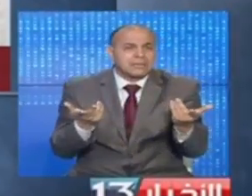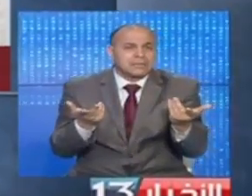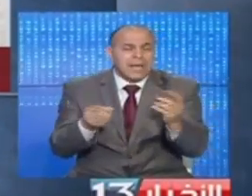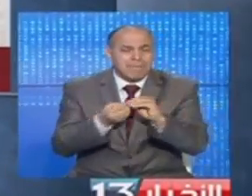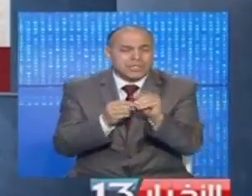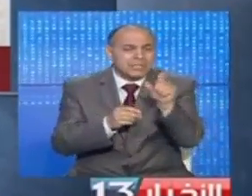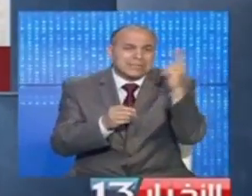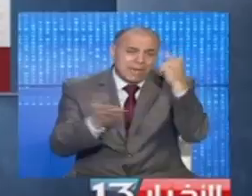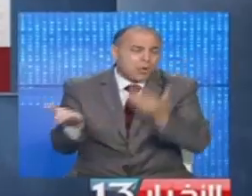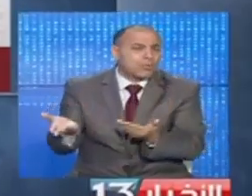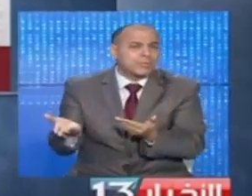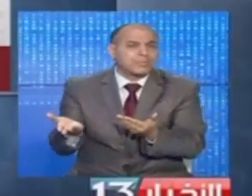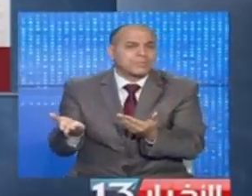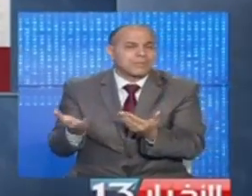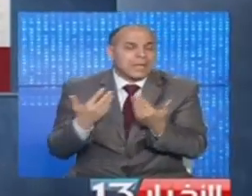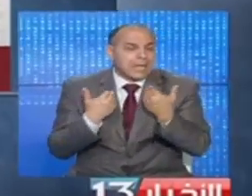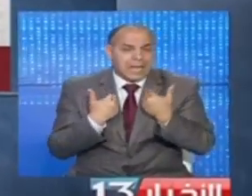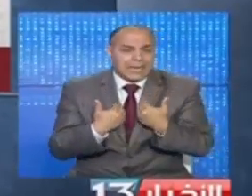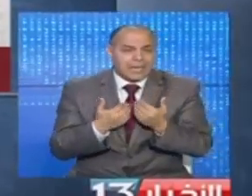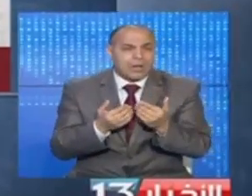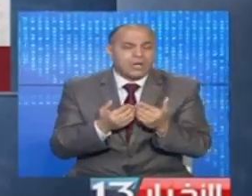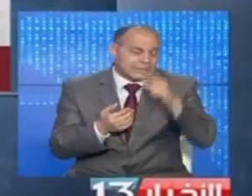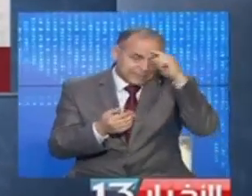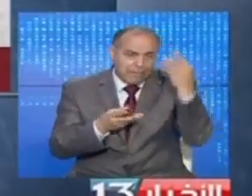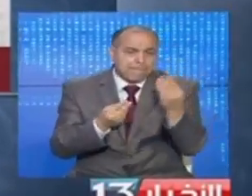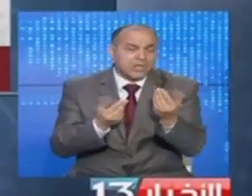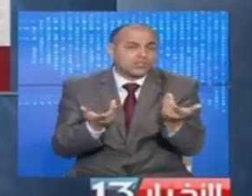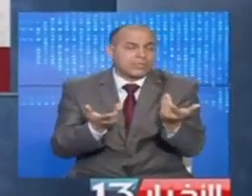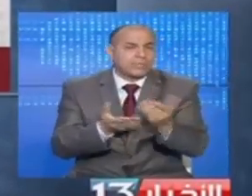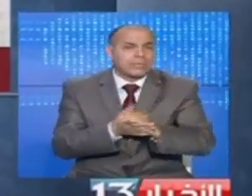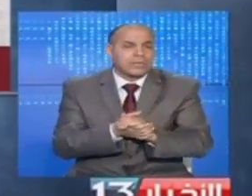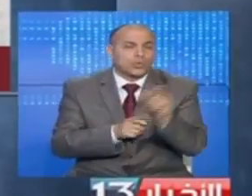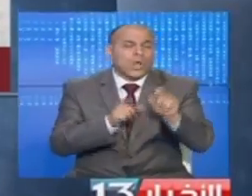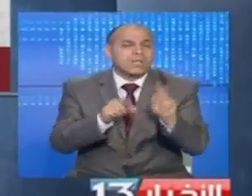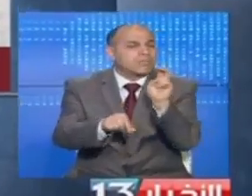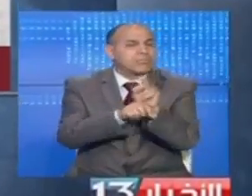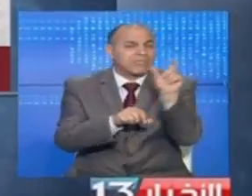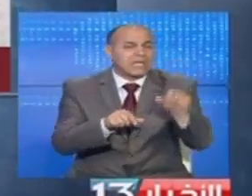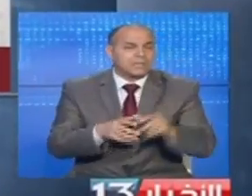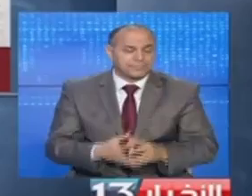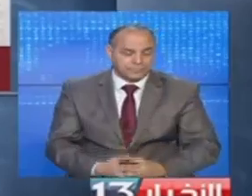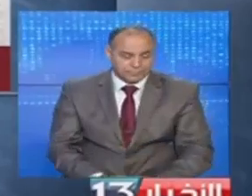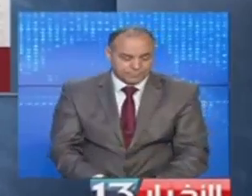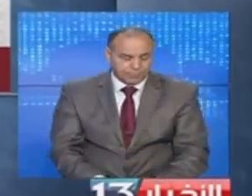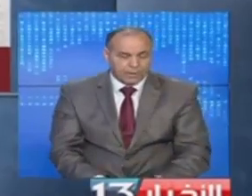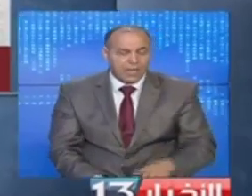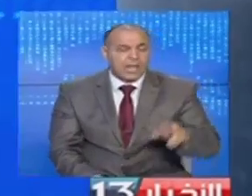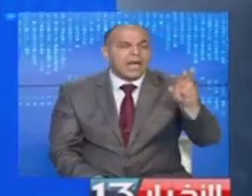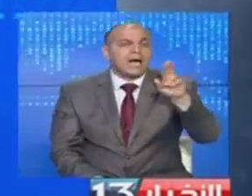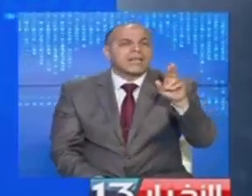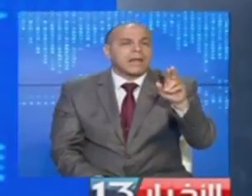هذه المحنة التي يعانيها جزء كبير من التونسيين في إيطاليا. السيد